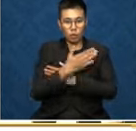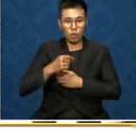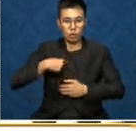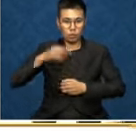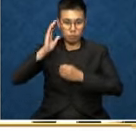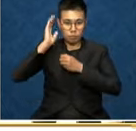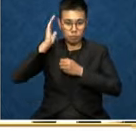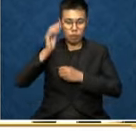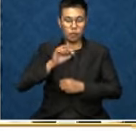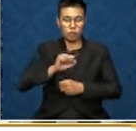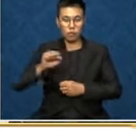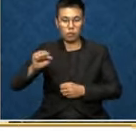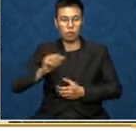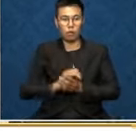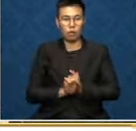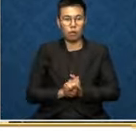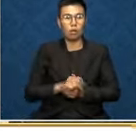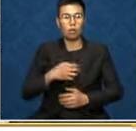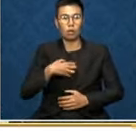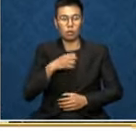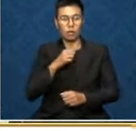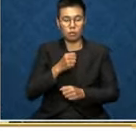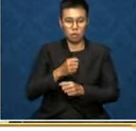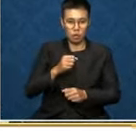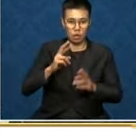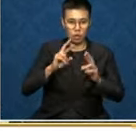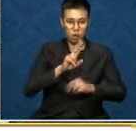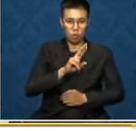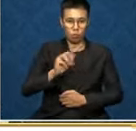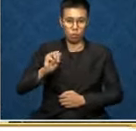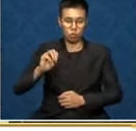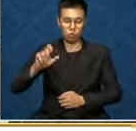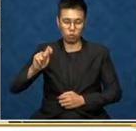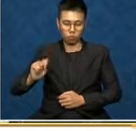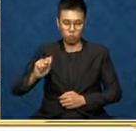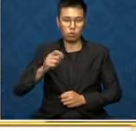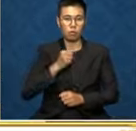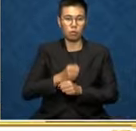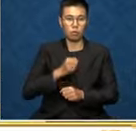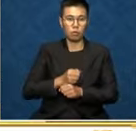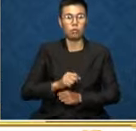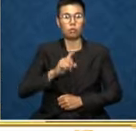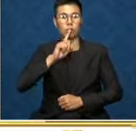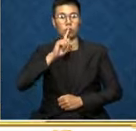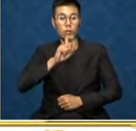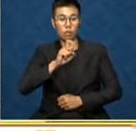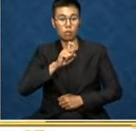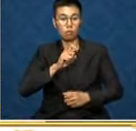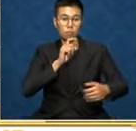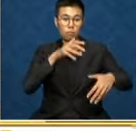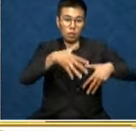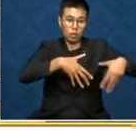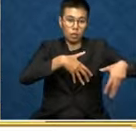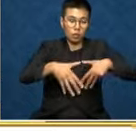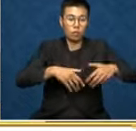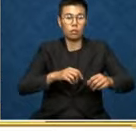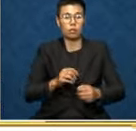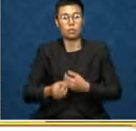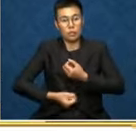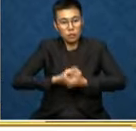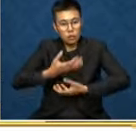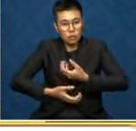ชอบและแจ้งให้คณะรัฐมนตรีดำเนินการให้มีการออกเสียงประชามติเพื่อสอบถามความเห็นของประชาชนต่อการจัดทำรัฐธรรมนูญ